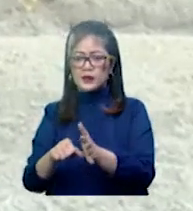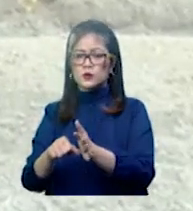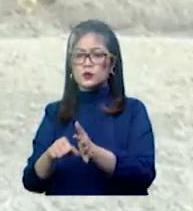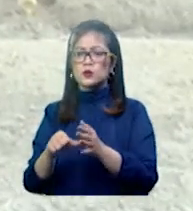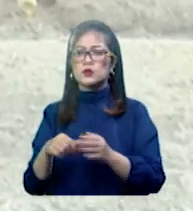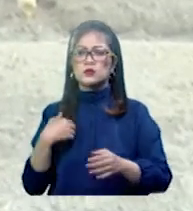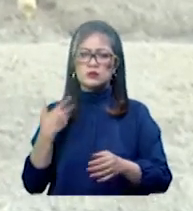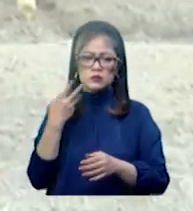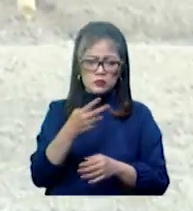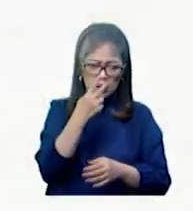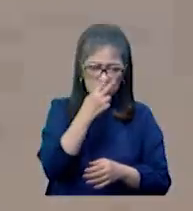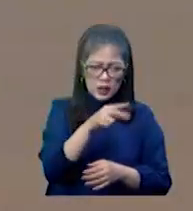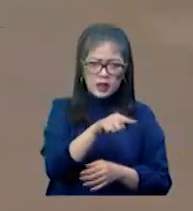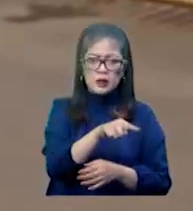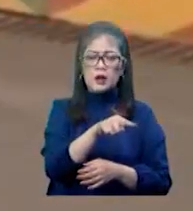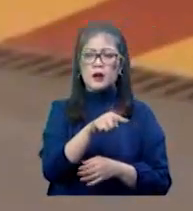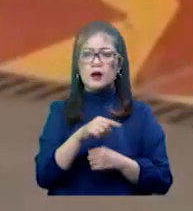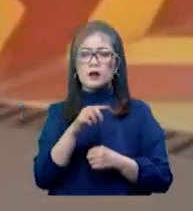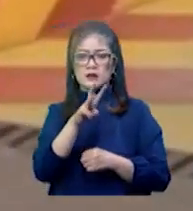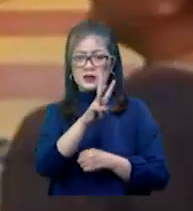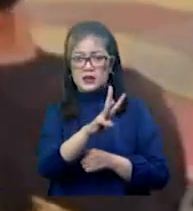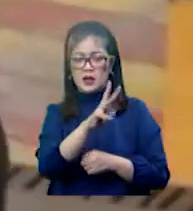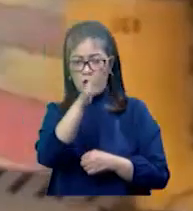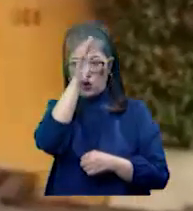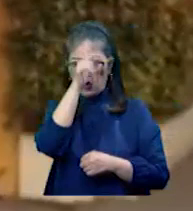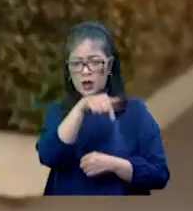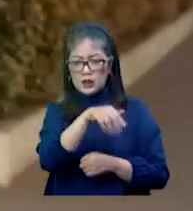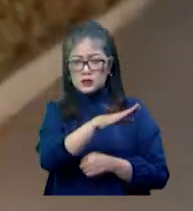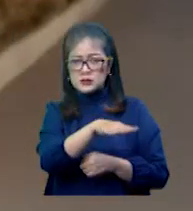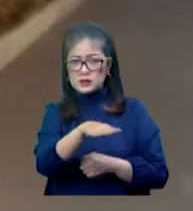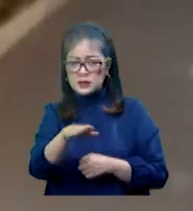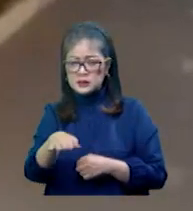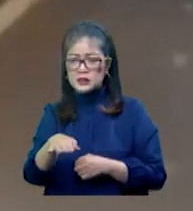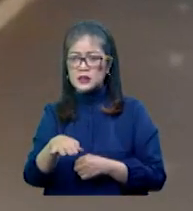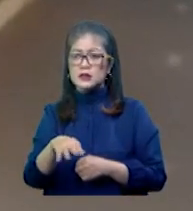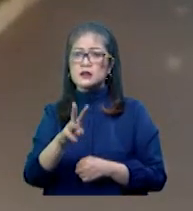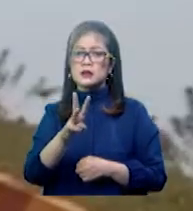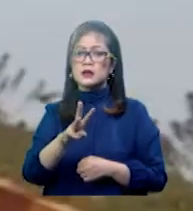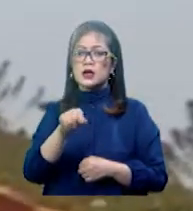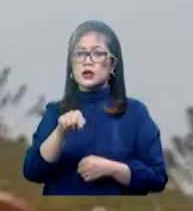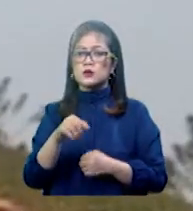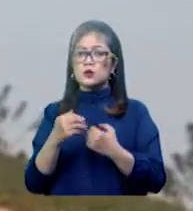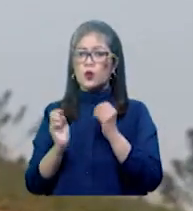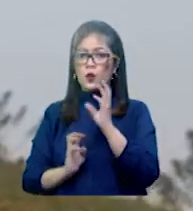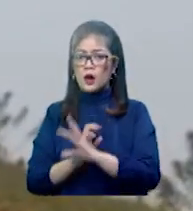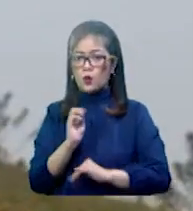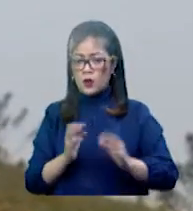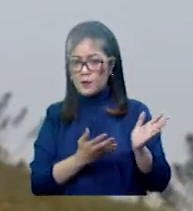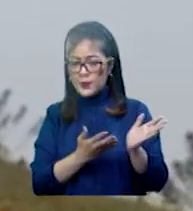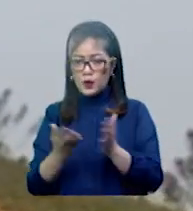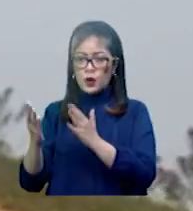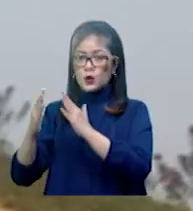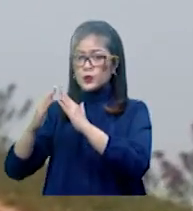situ tuh orang berjejer. Korban tewas maupun dua korban luka telah dibawa ke Rumah Sakit Ananda Babelan, Kabupaten Bekasi.